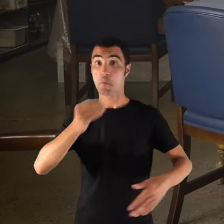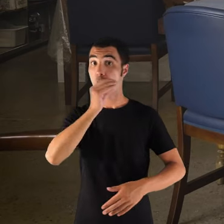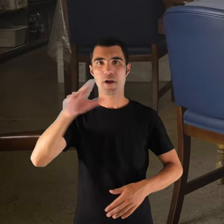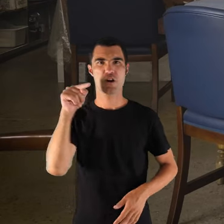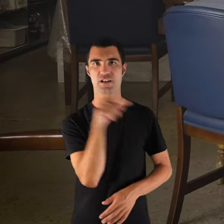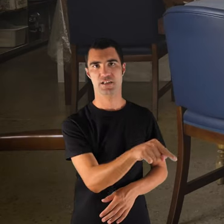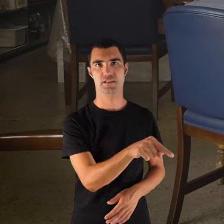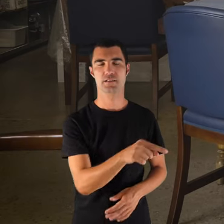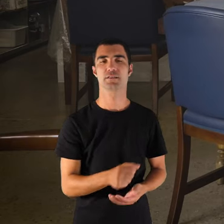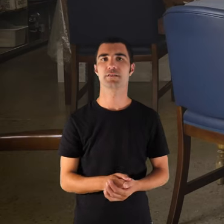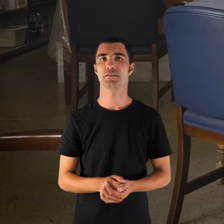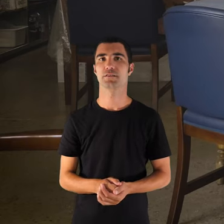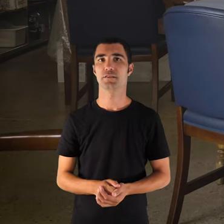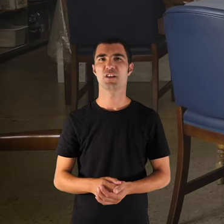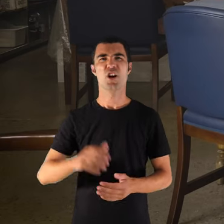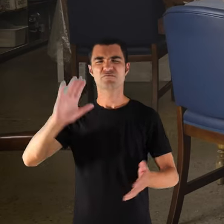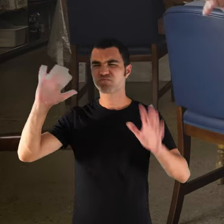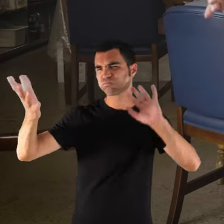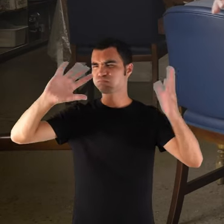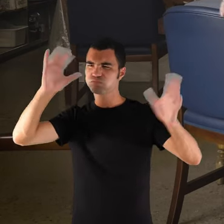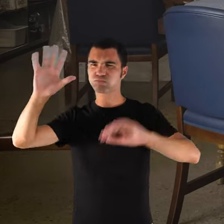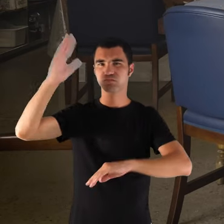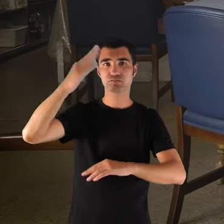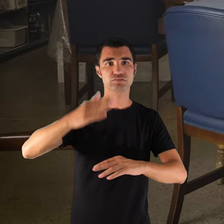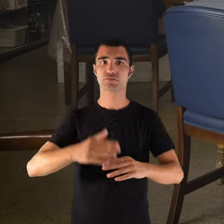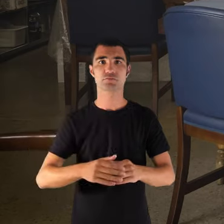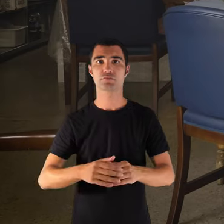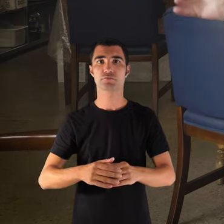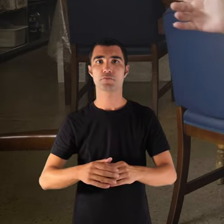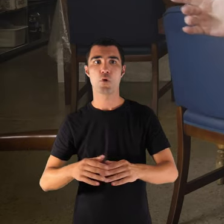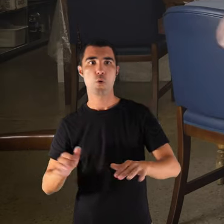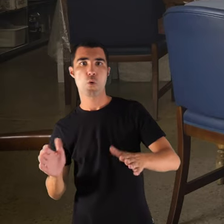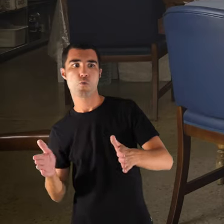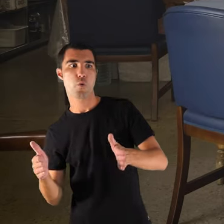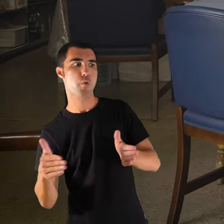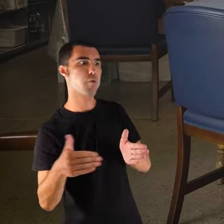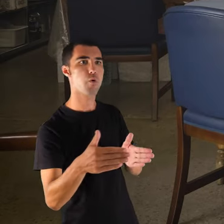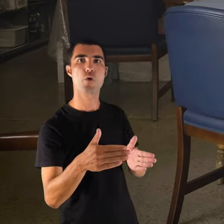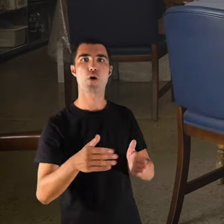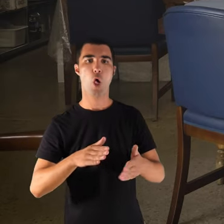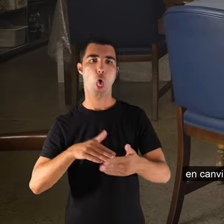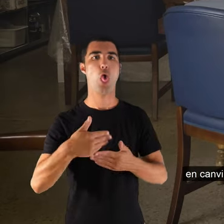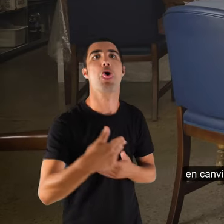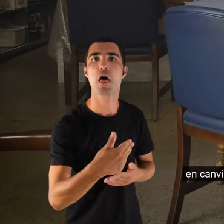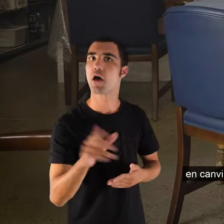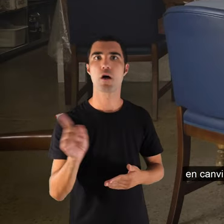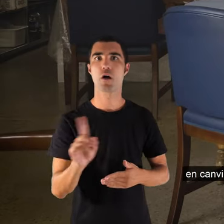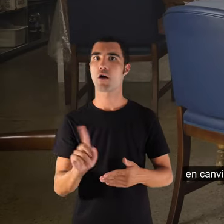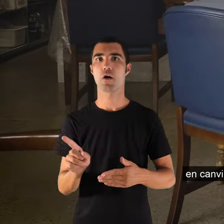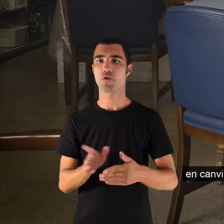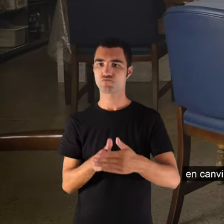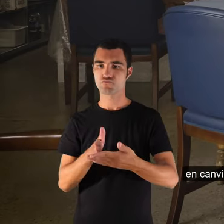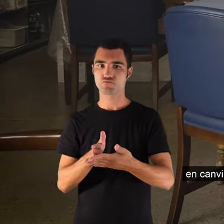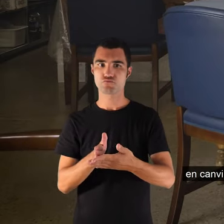tinguda. Perquè amb molt de mal temps mullaves el timó i no se'n travessava. S'anava de Montescot de